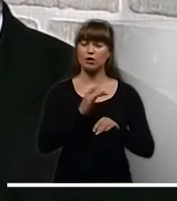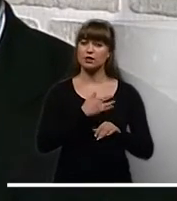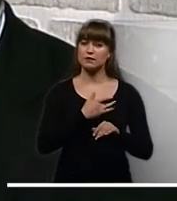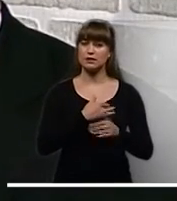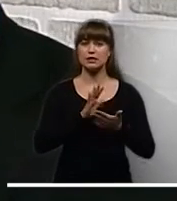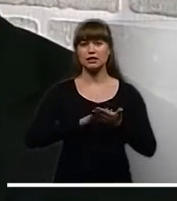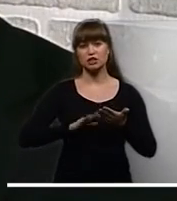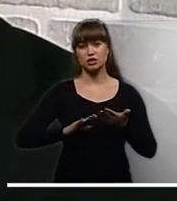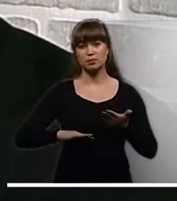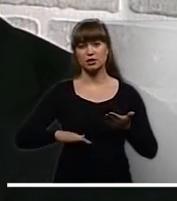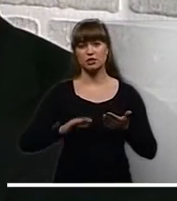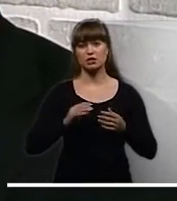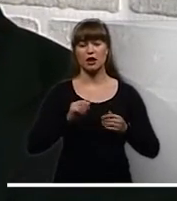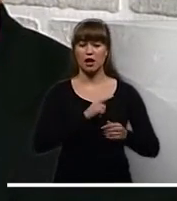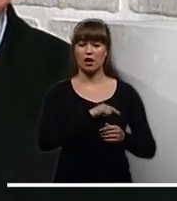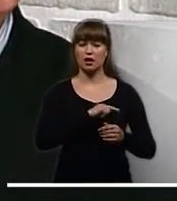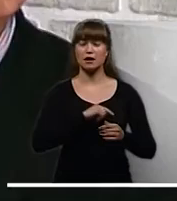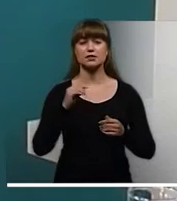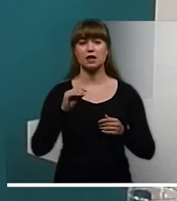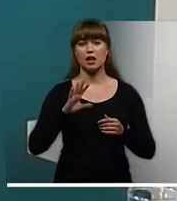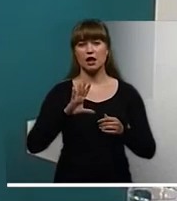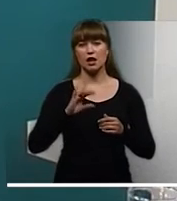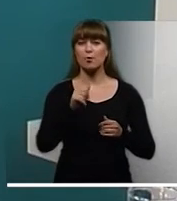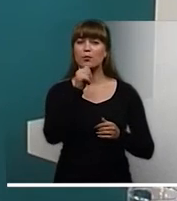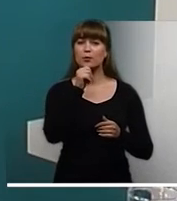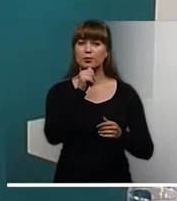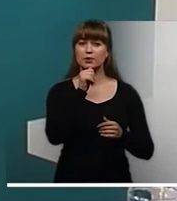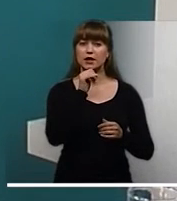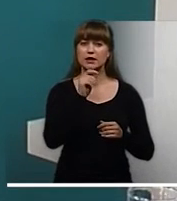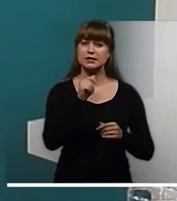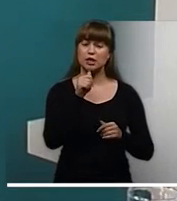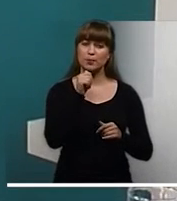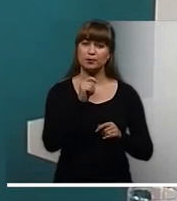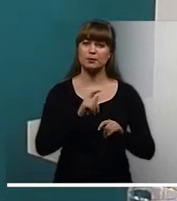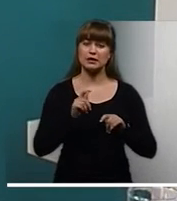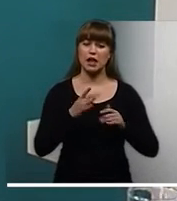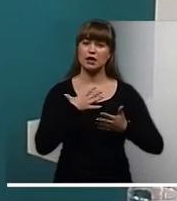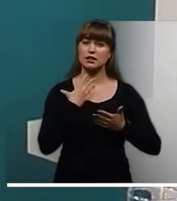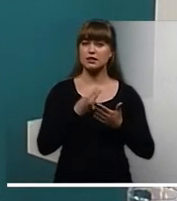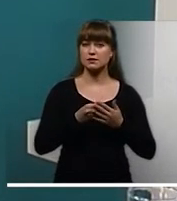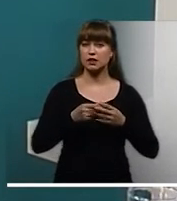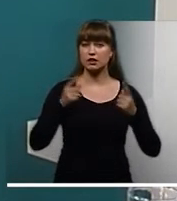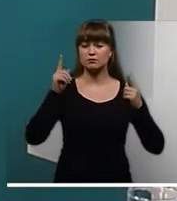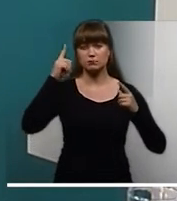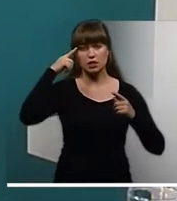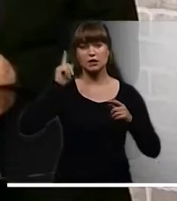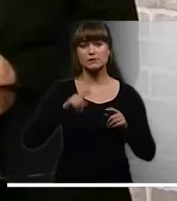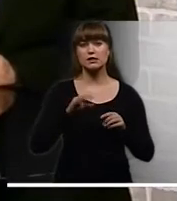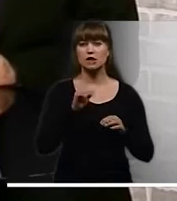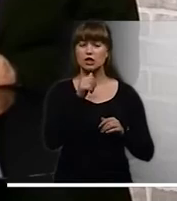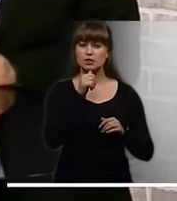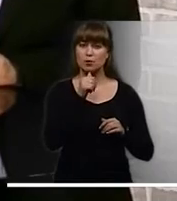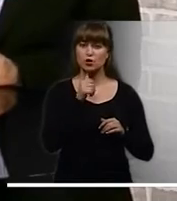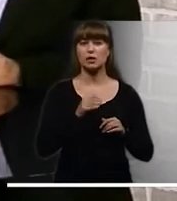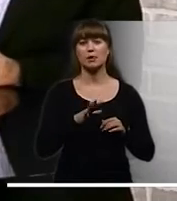и достаточно продолжительного интенсивного характера, они пытаются применить какие-то свои известные способы или ждать,